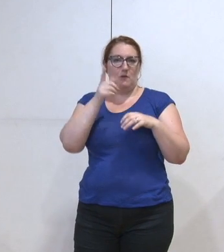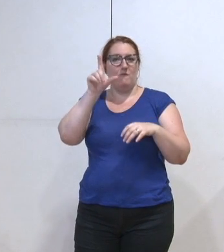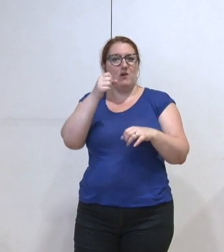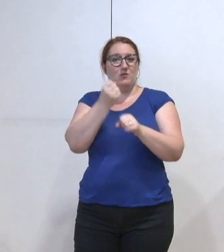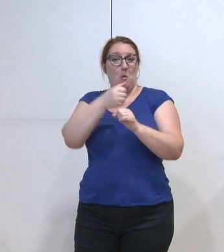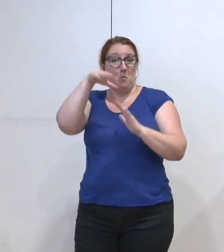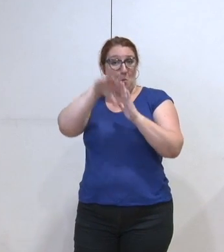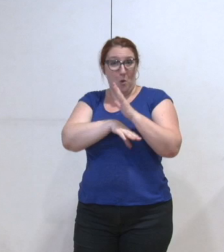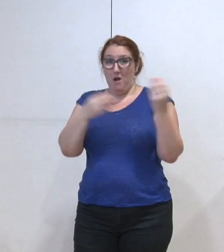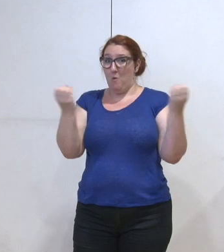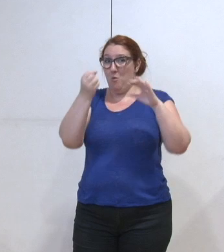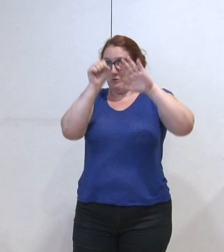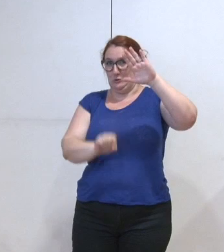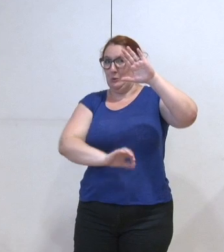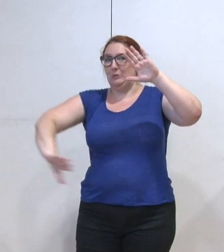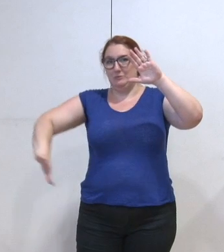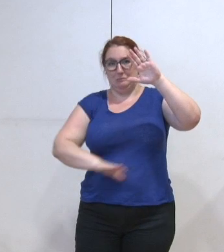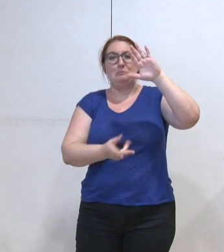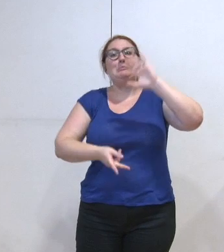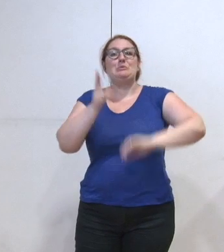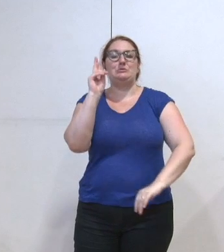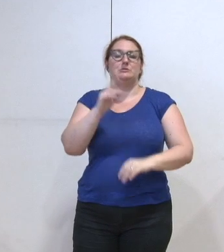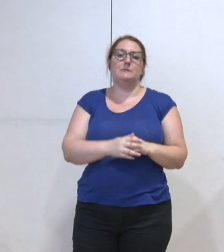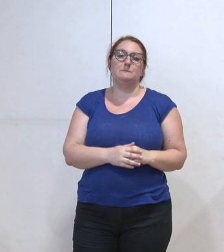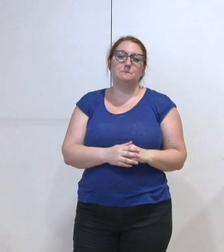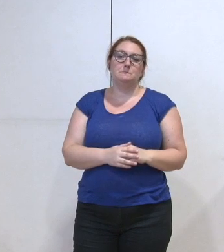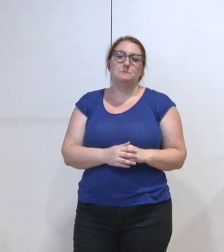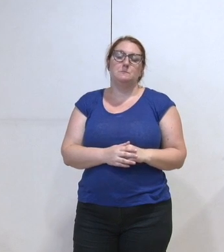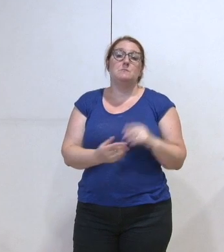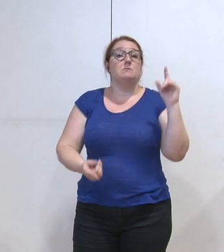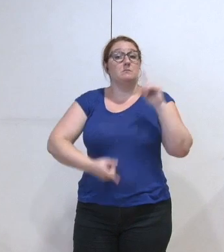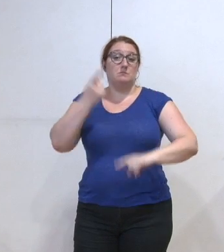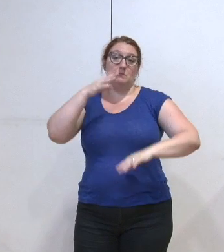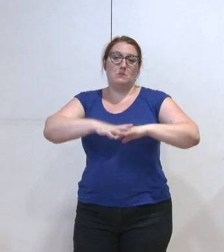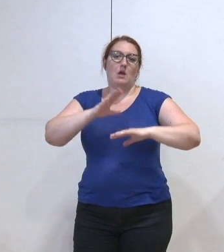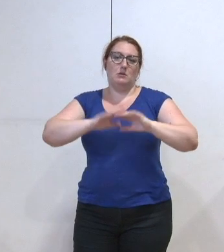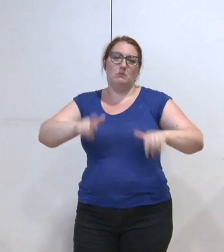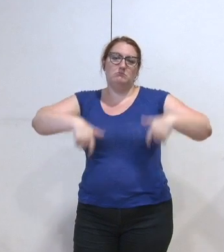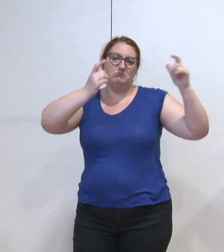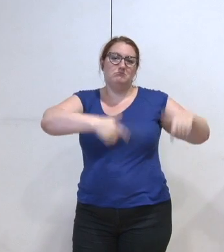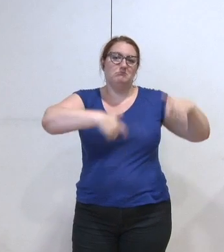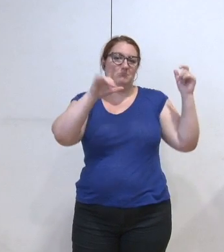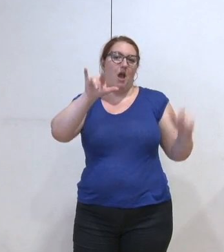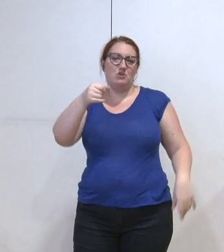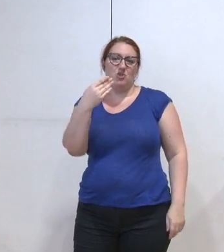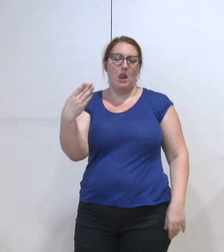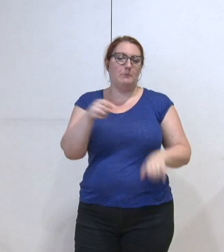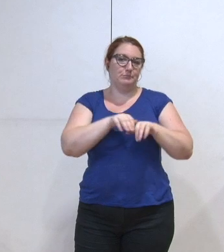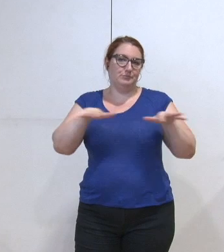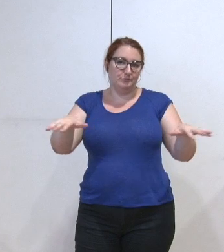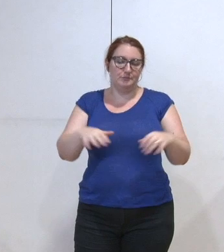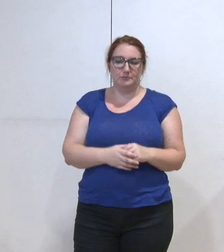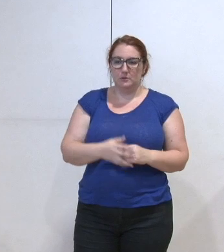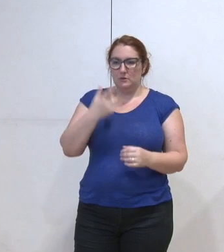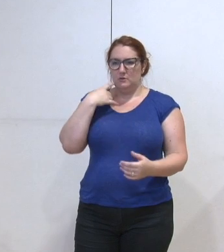20 ans dans la partie sud de la ville et notamment et plus largement dans les quartier d'habitat social vous voyez au centre de la la